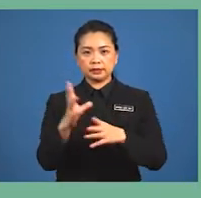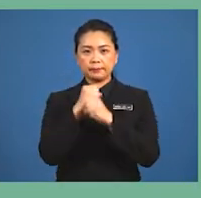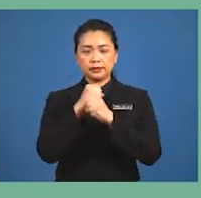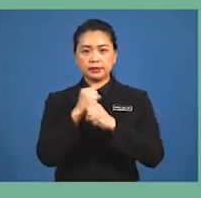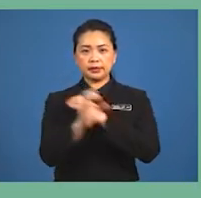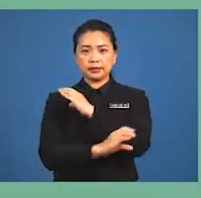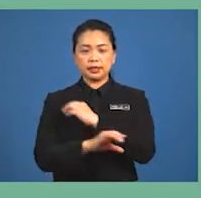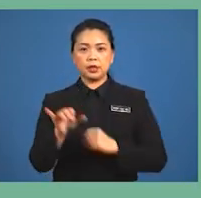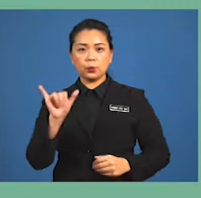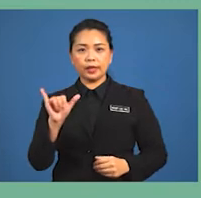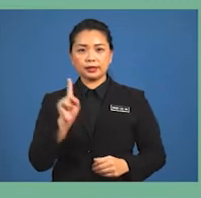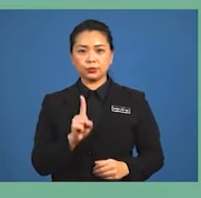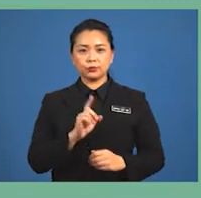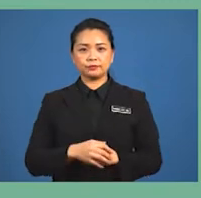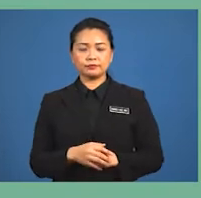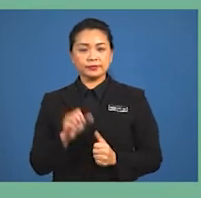negara Y1.